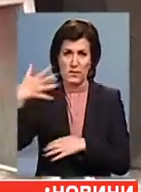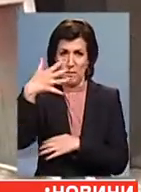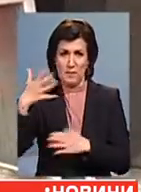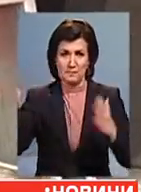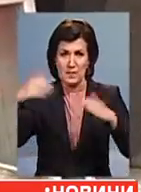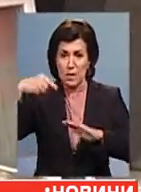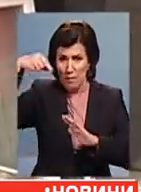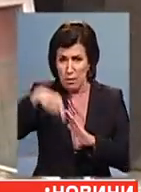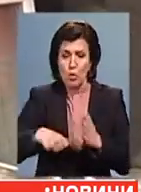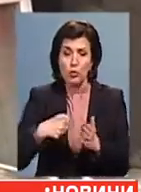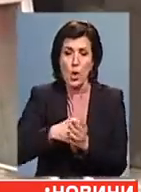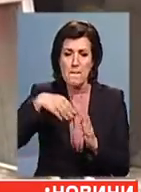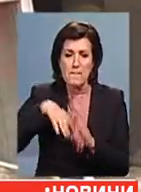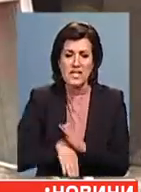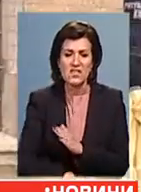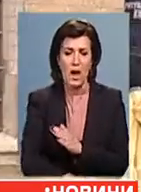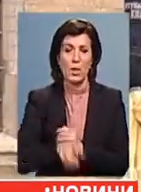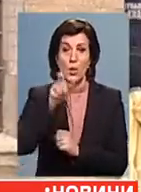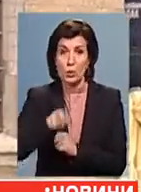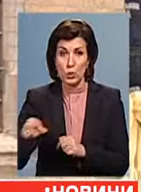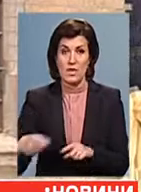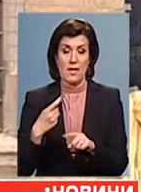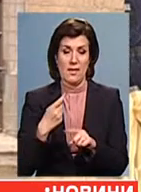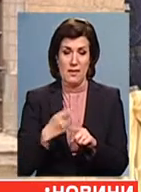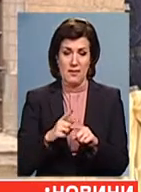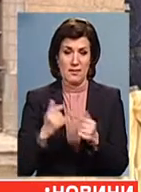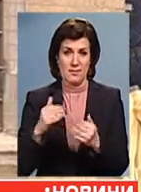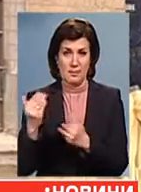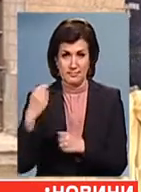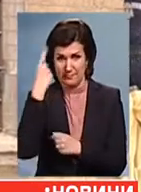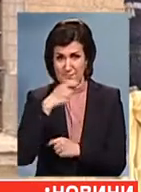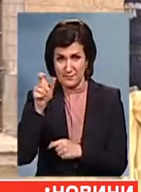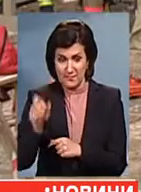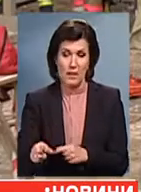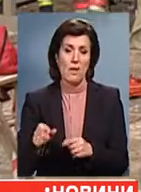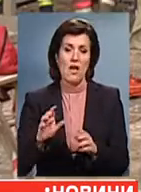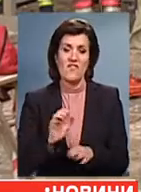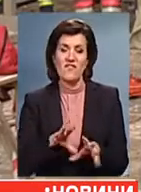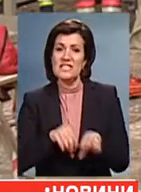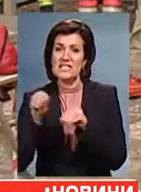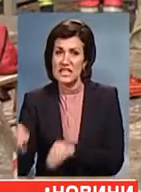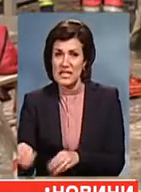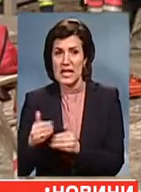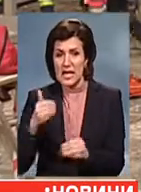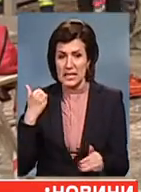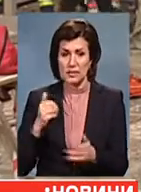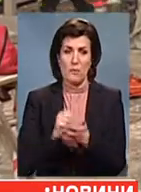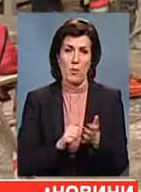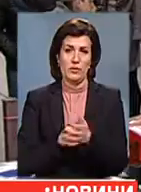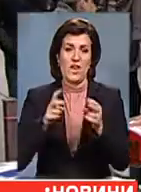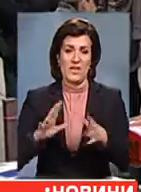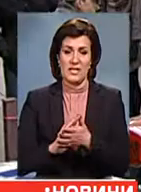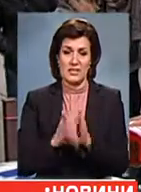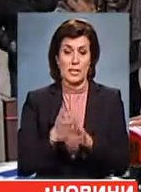обвалилися до підвалу. Людей з будинку, який нині в приватній власності, відселили раніше через аварійний стан споруди.